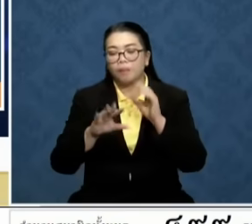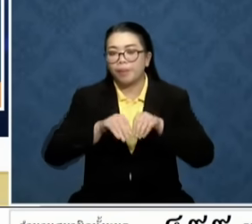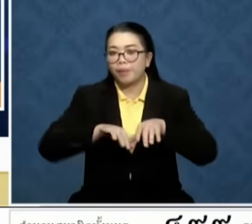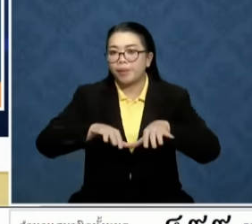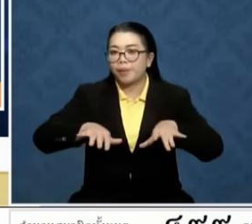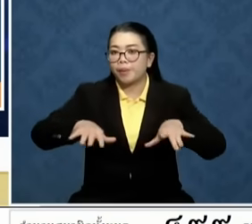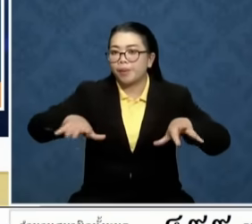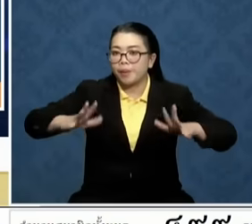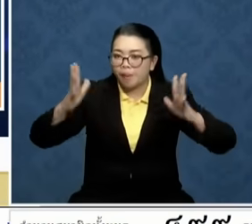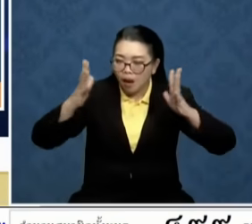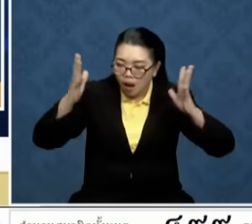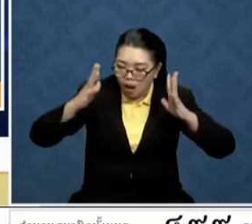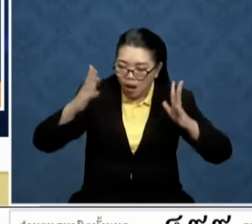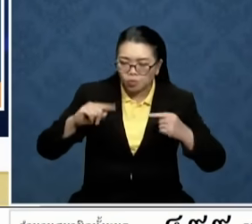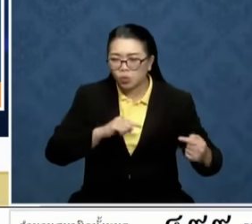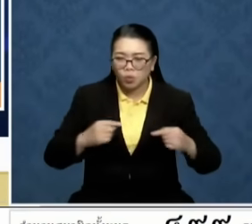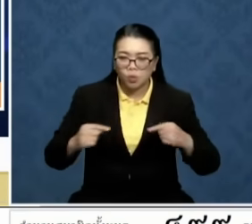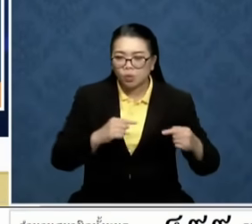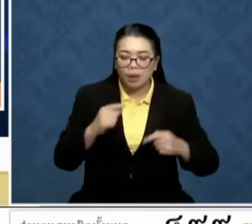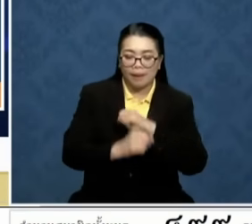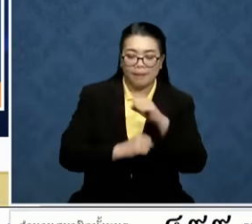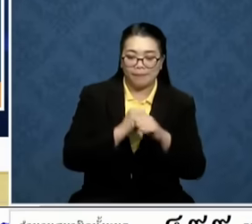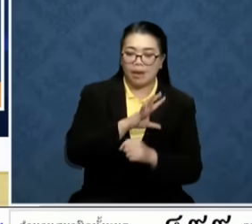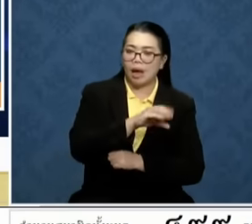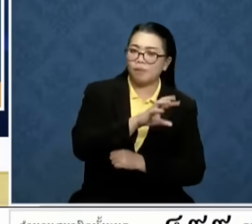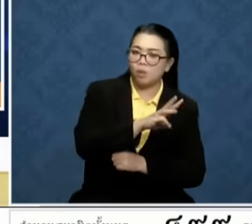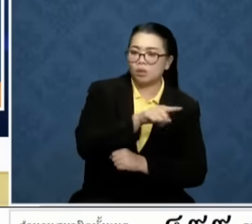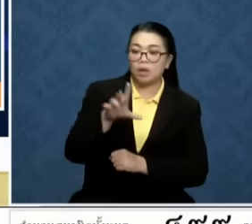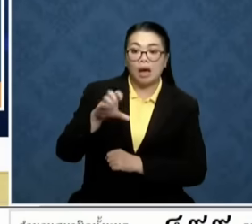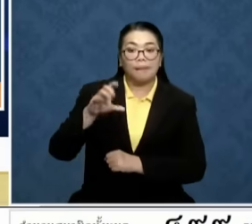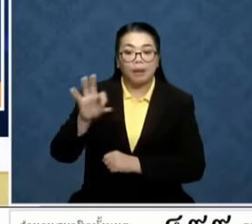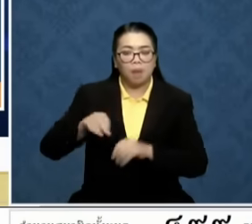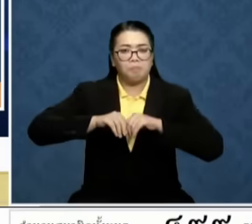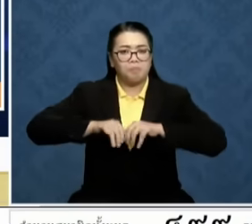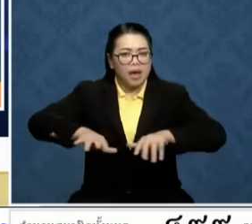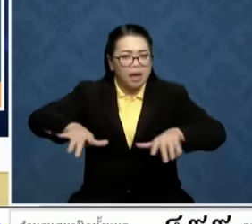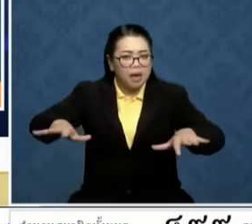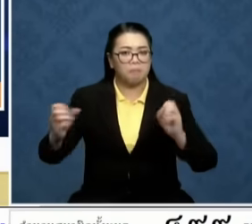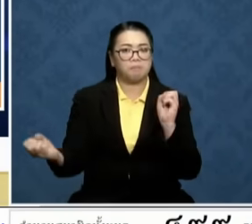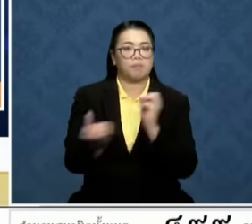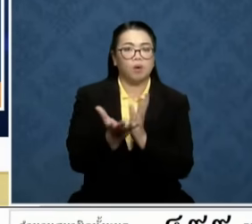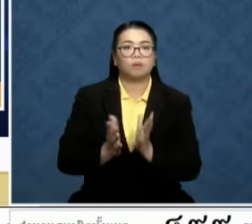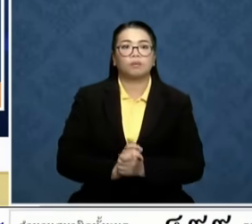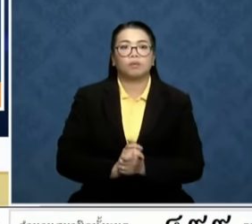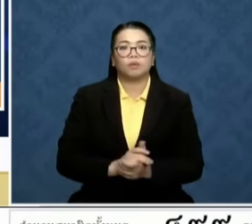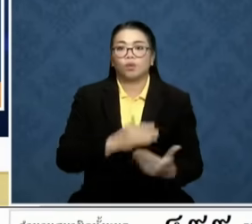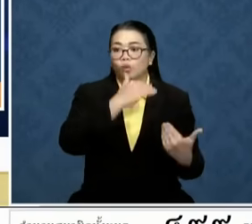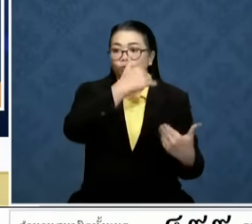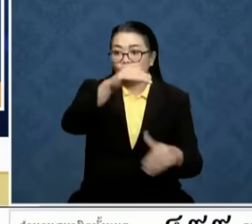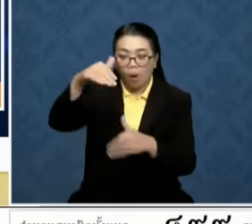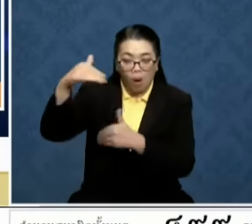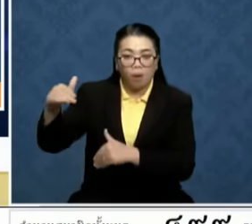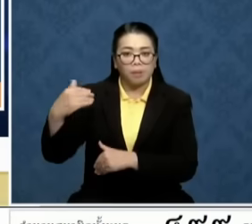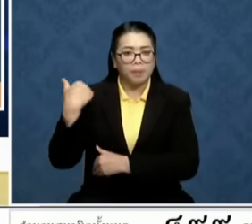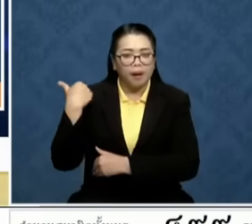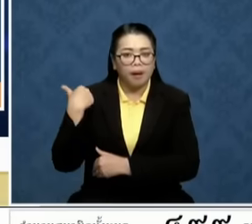ไปมีข้อถกเถียงในช่วงปี 56 -59ว่าเอ๊ะมันระบาดจนถึงขนาดว่ามันมีการส่งออกประหมอคางดำ